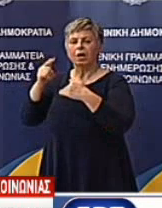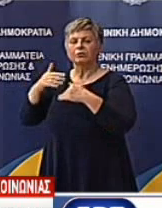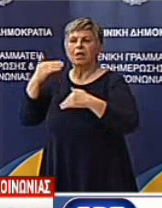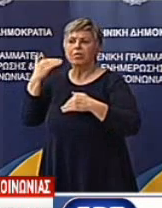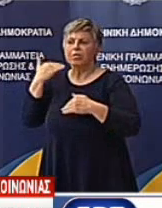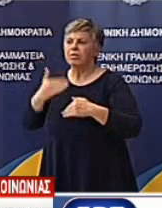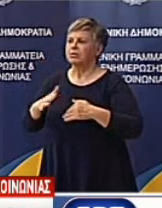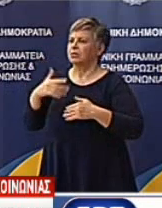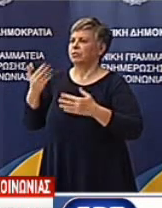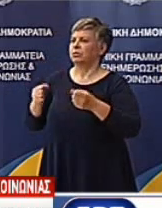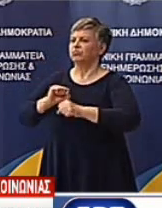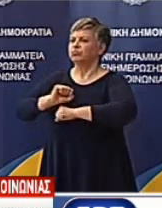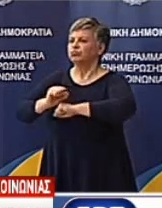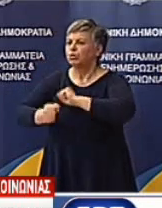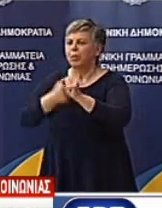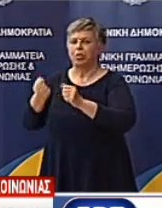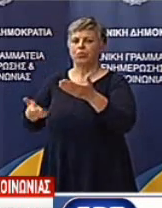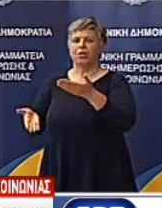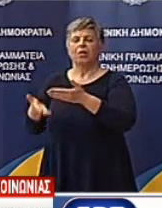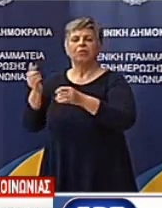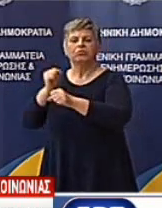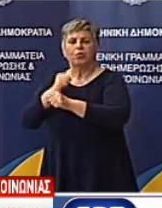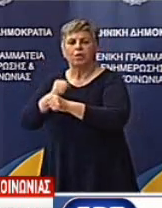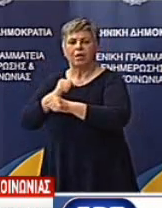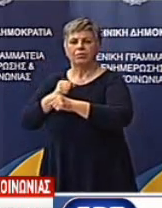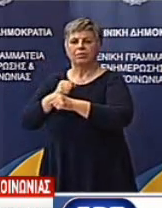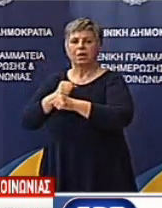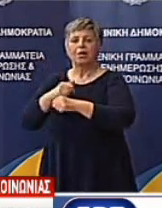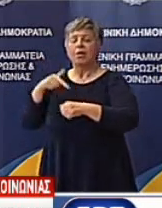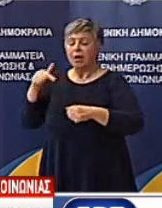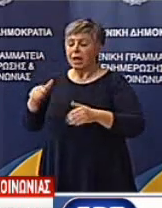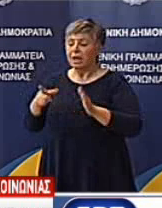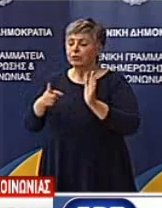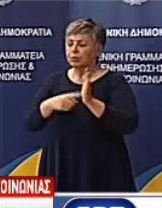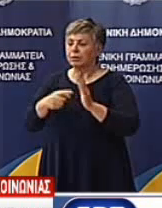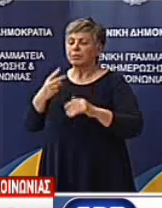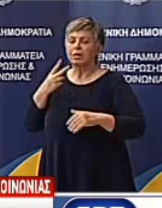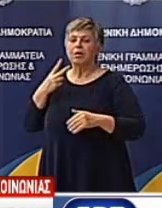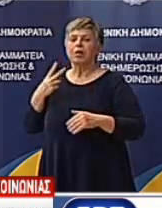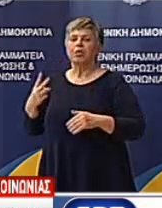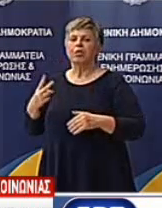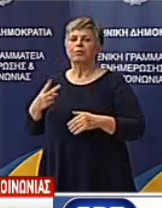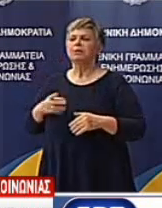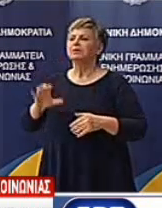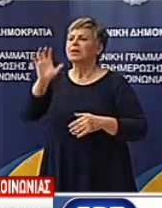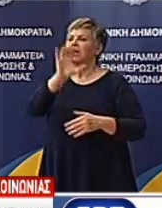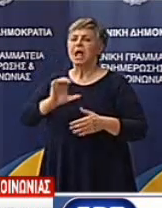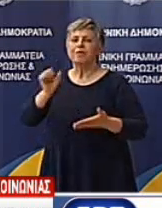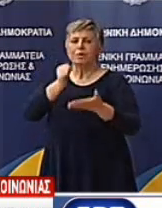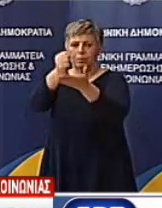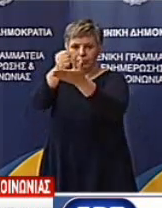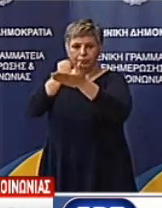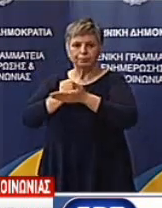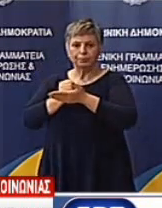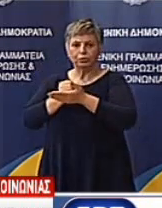αυτό. Αυτό θα πρέπει να αντιμετωπιστεί ως ένα θέμα, το τι βοήθεια προσφέρεται προς την Ελλάδα για να αντιμετωπιστεί